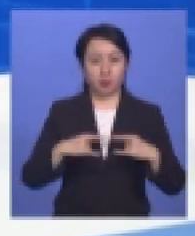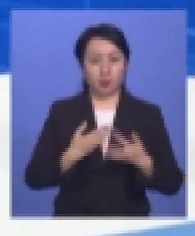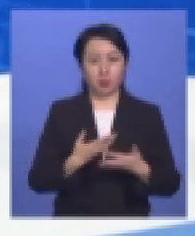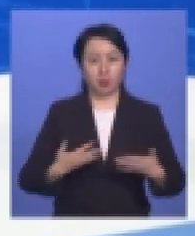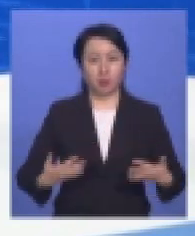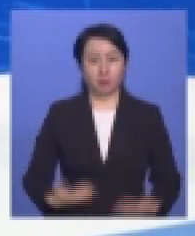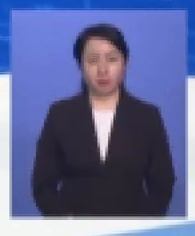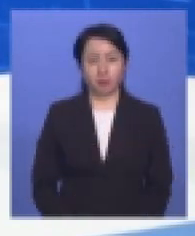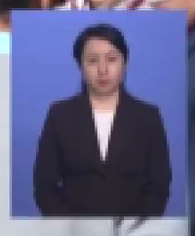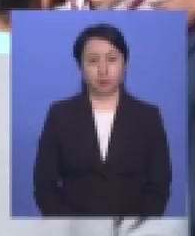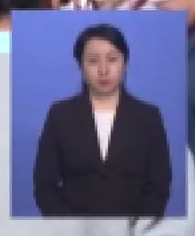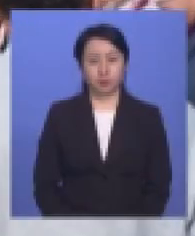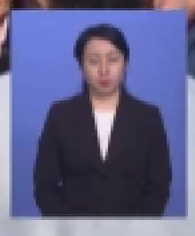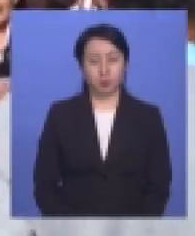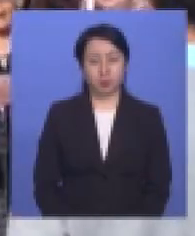дастарханом. Подробности далее.